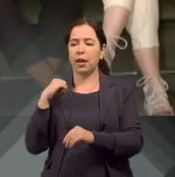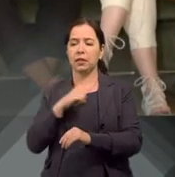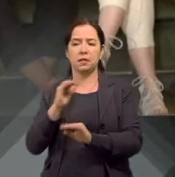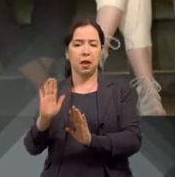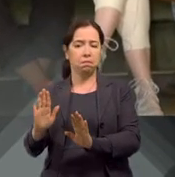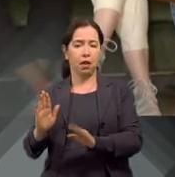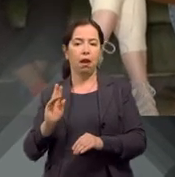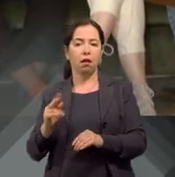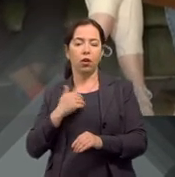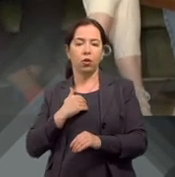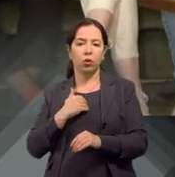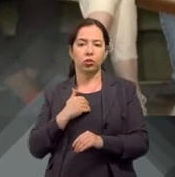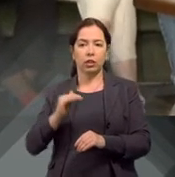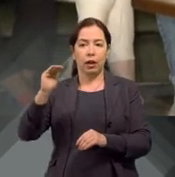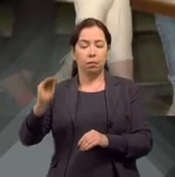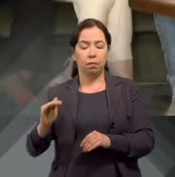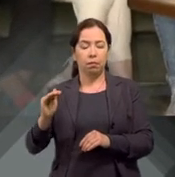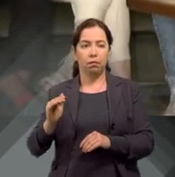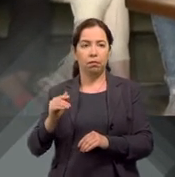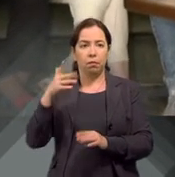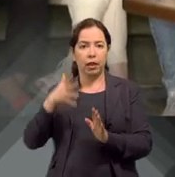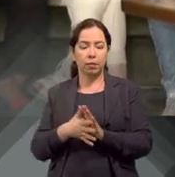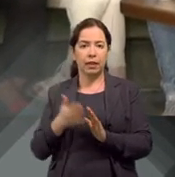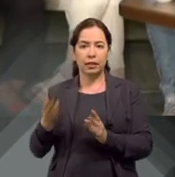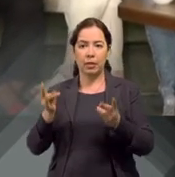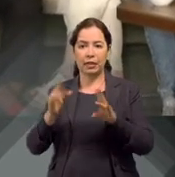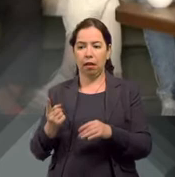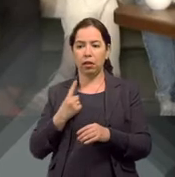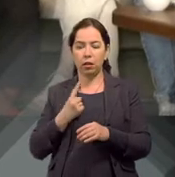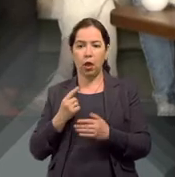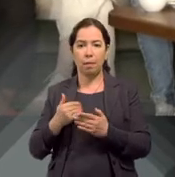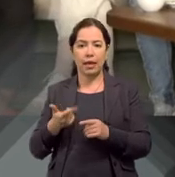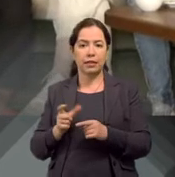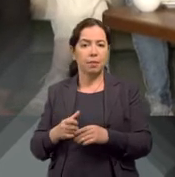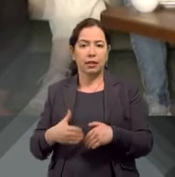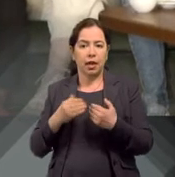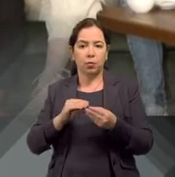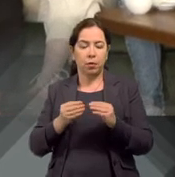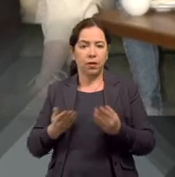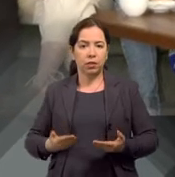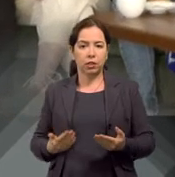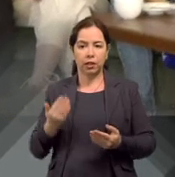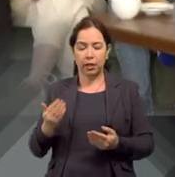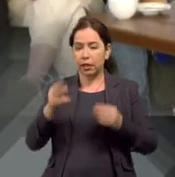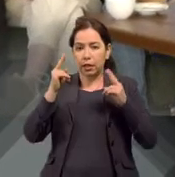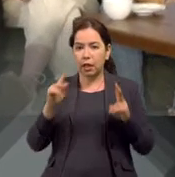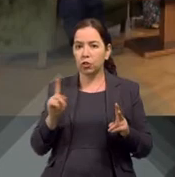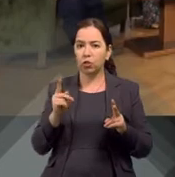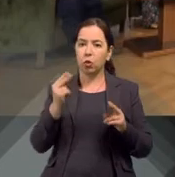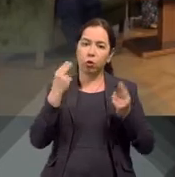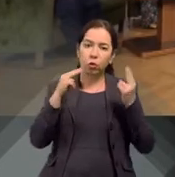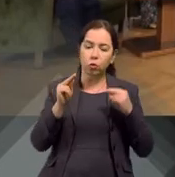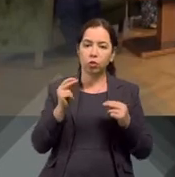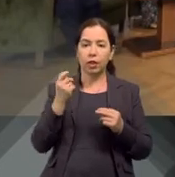ты понимаешь, что тебя оставляют в одиночестве перед самой страшной проблемой жизни. И ты не знаешь, что лучше, когда